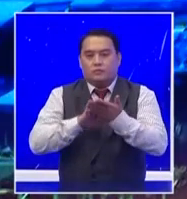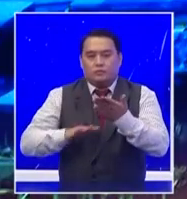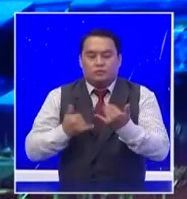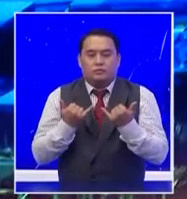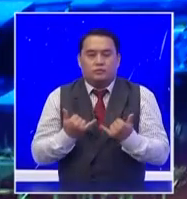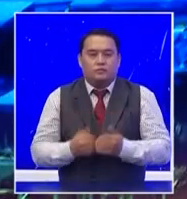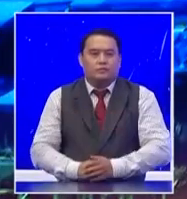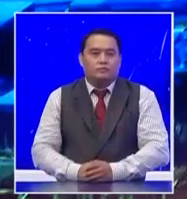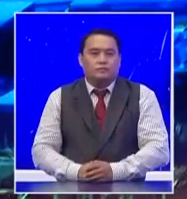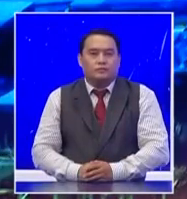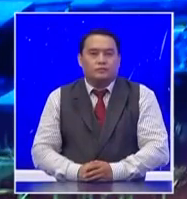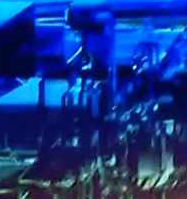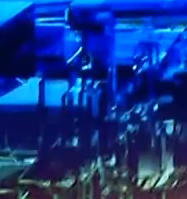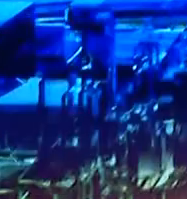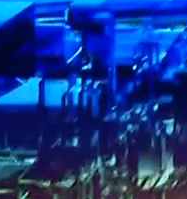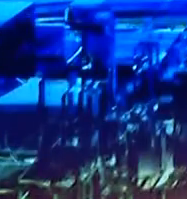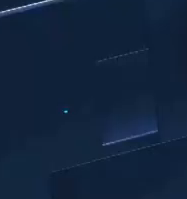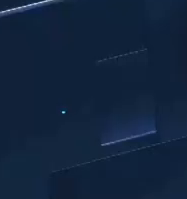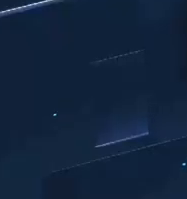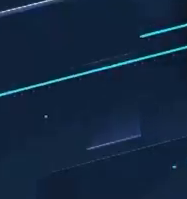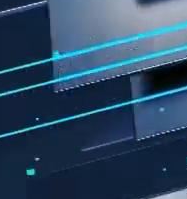начале выпуска коротко о самом важном.